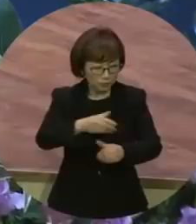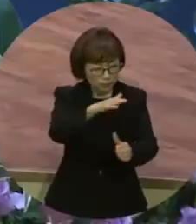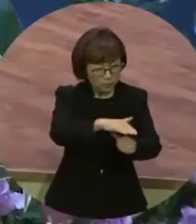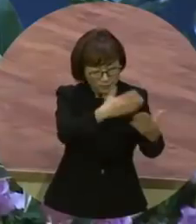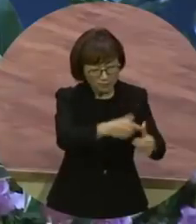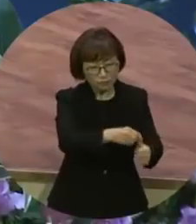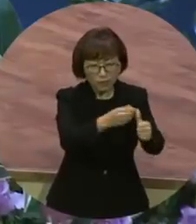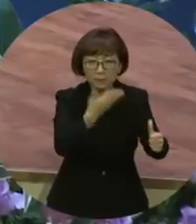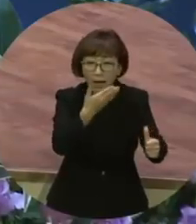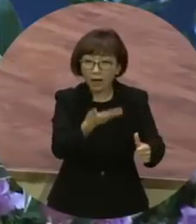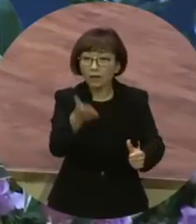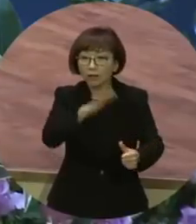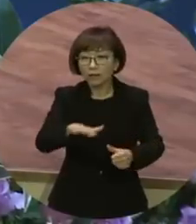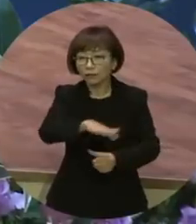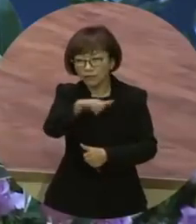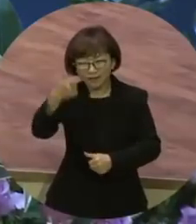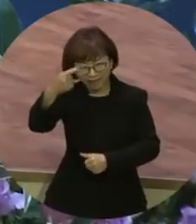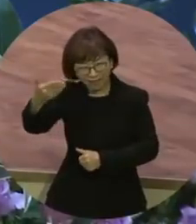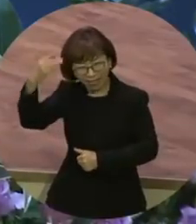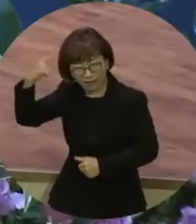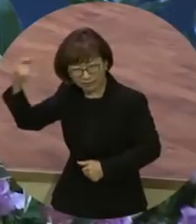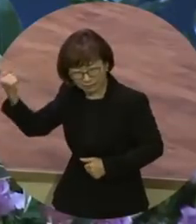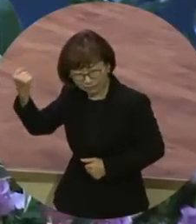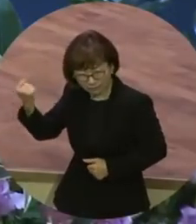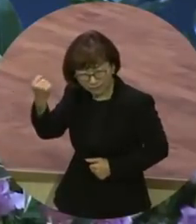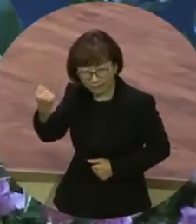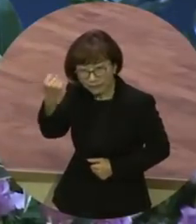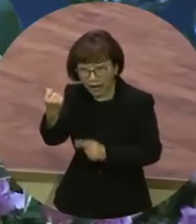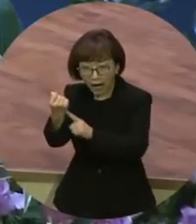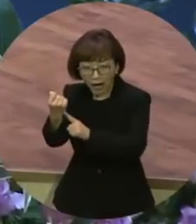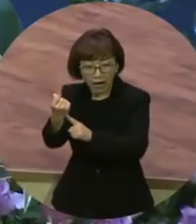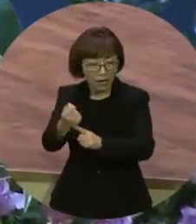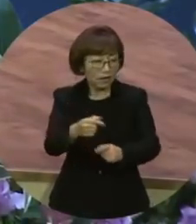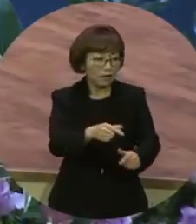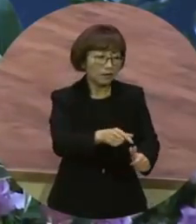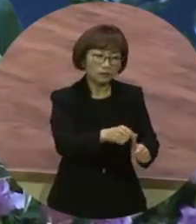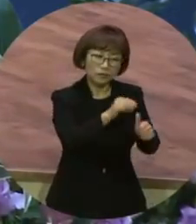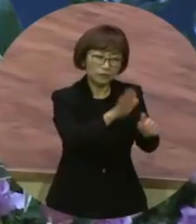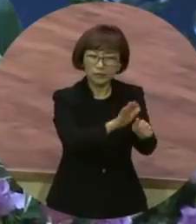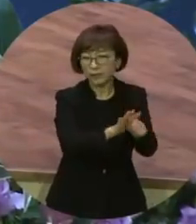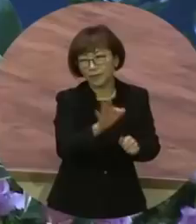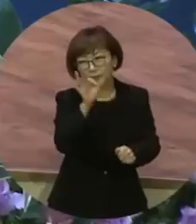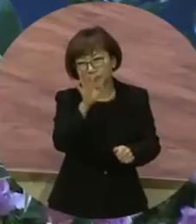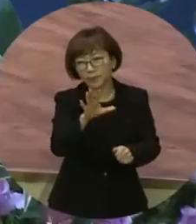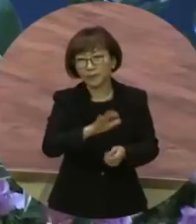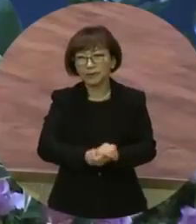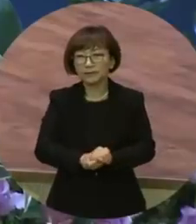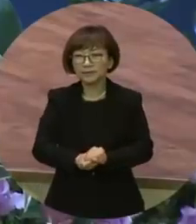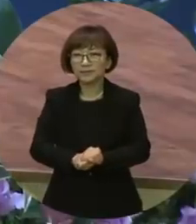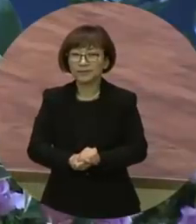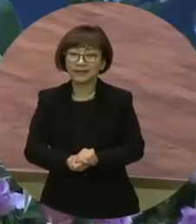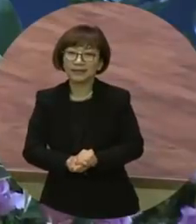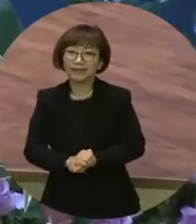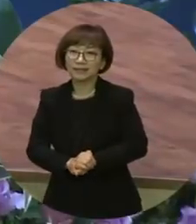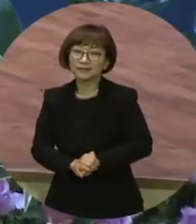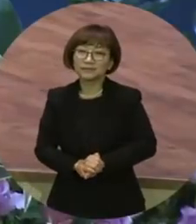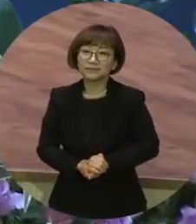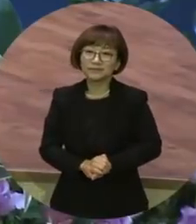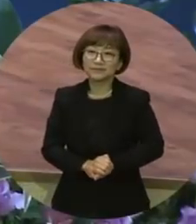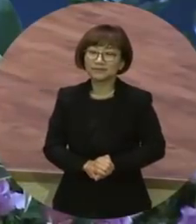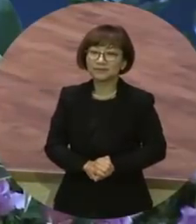없습니다. 어떻게 해야 되겠습니까? 여러분 오늘 제목을 기억하시기 바랍니다. 사단은 우리를 다르게 공격하는 것이 아니라